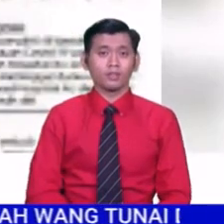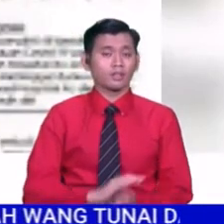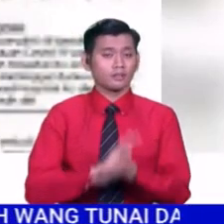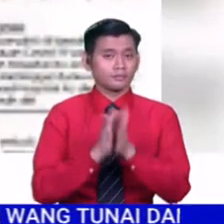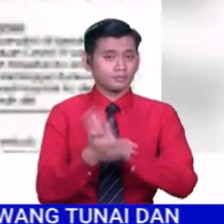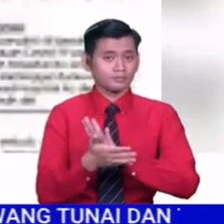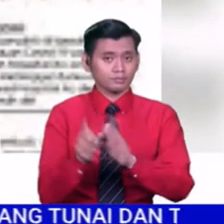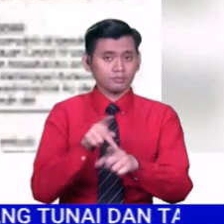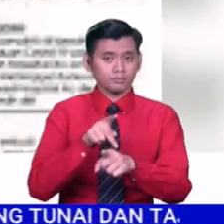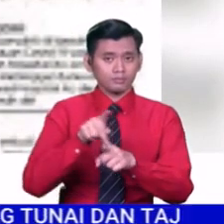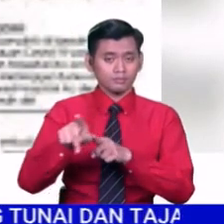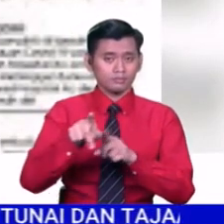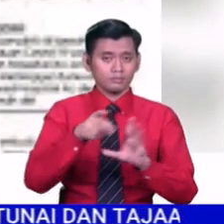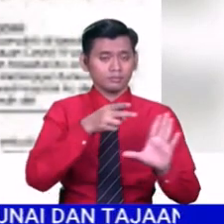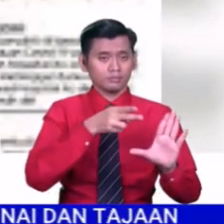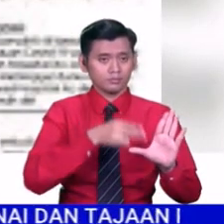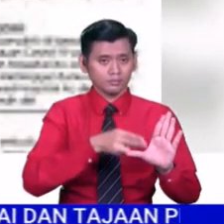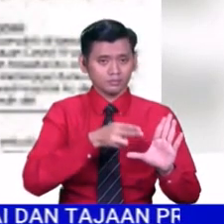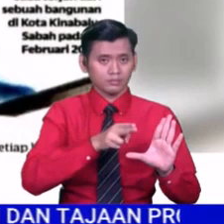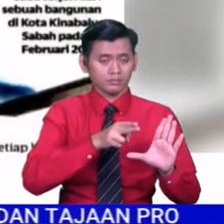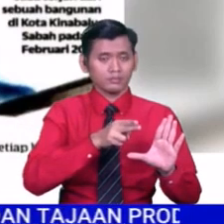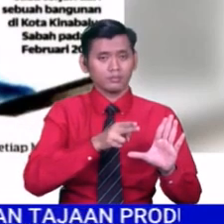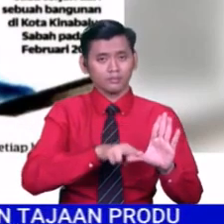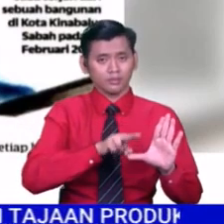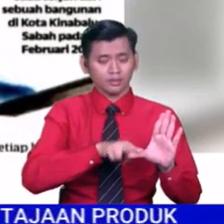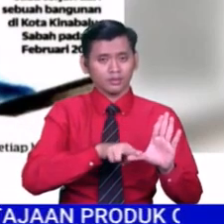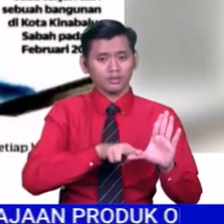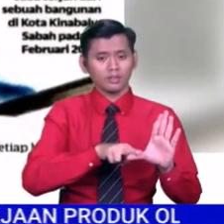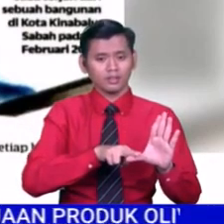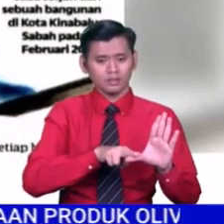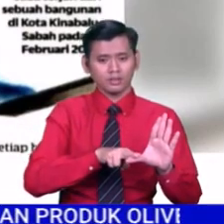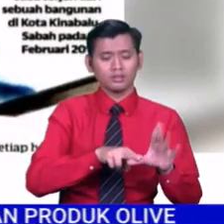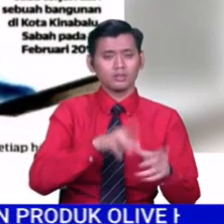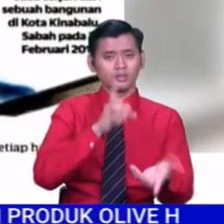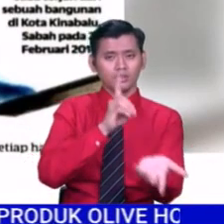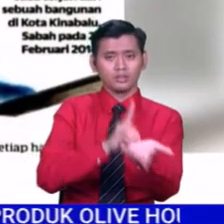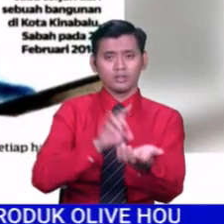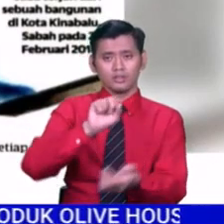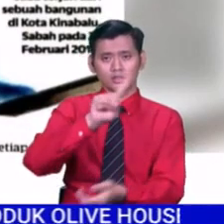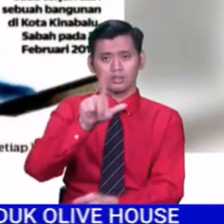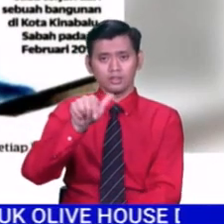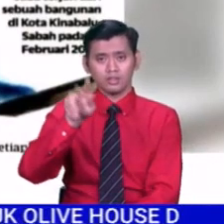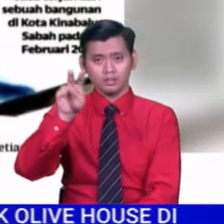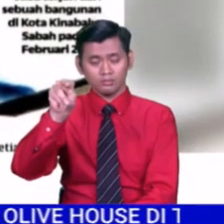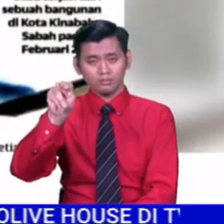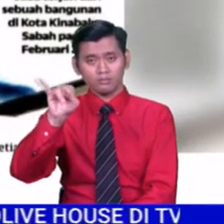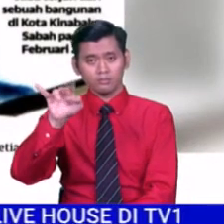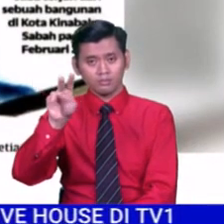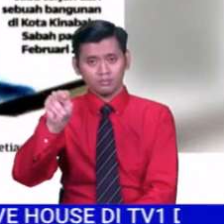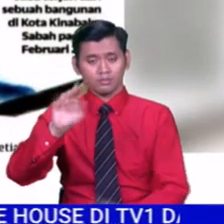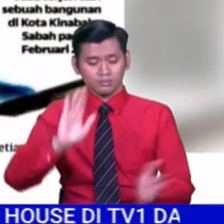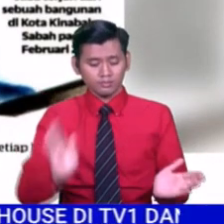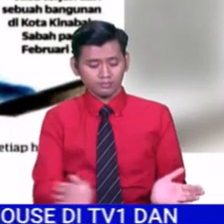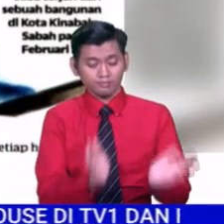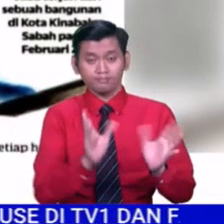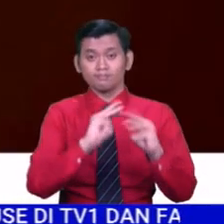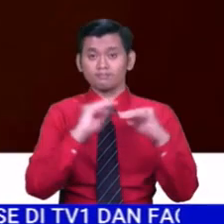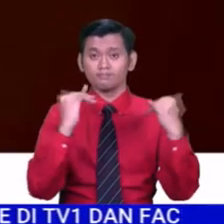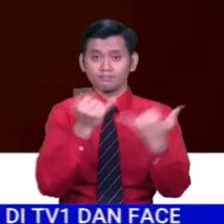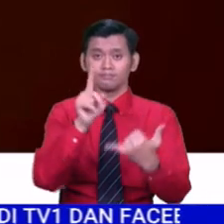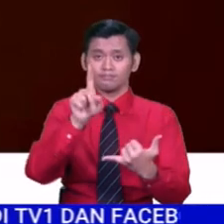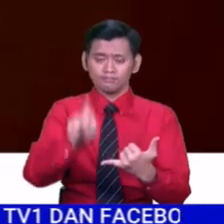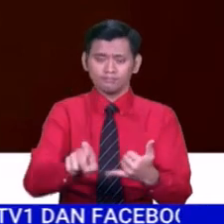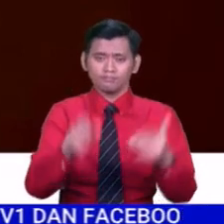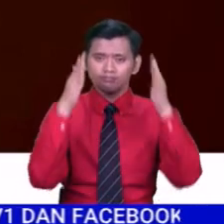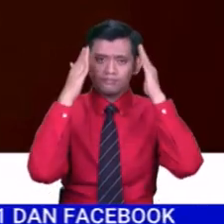Justru pakar psikologi Fakulti Sains Kesihatan UKM Dr. Shazli Izzat Ghazali menyarankan masyarakat untuk lebih cakna